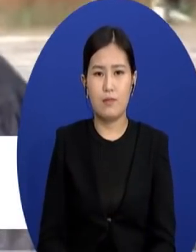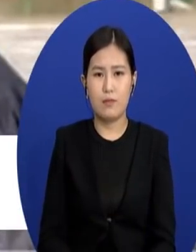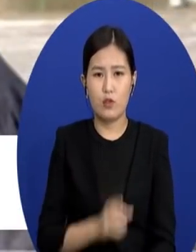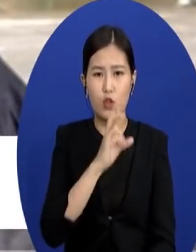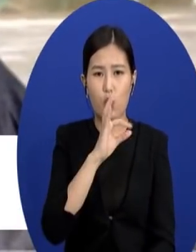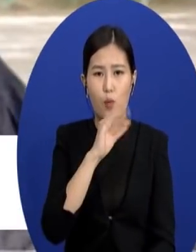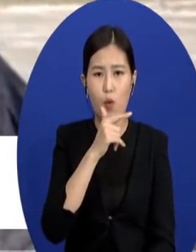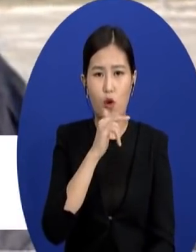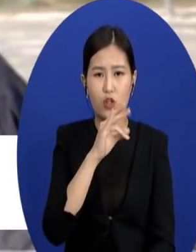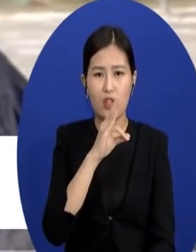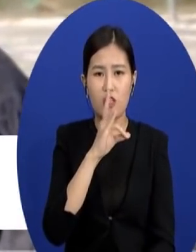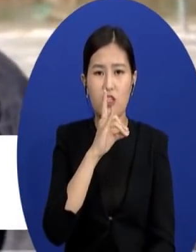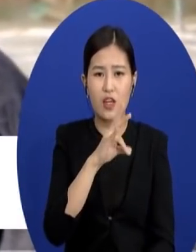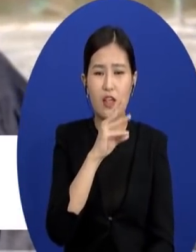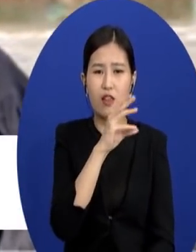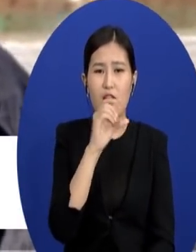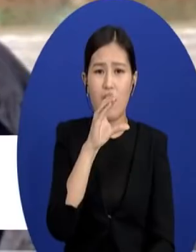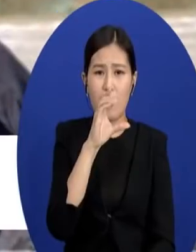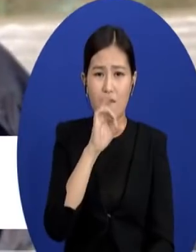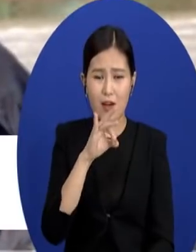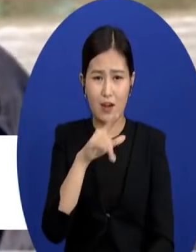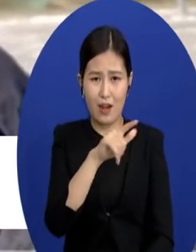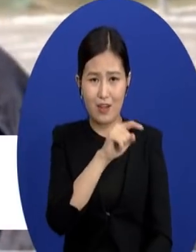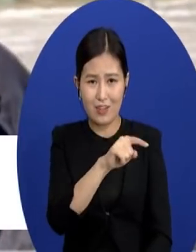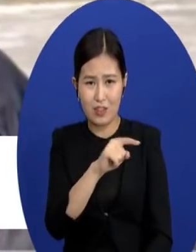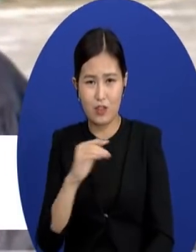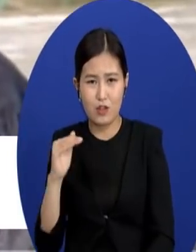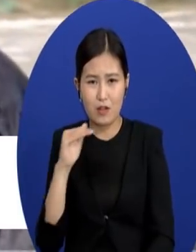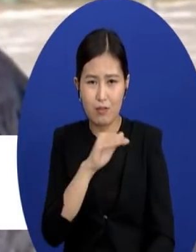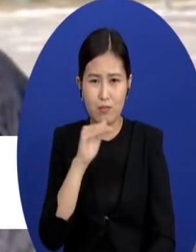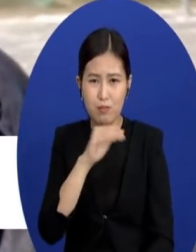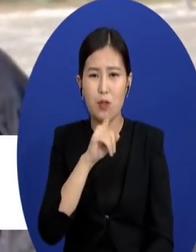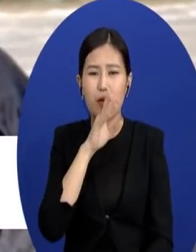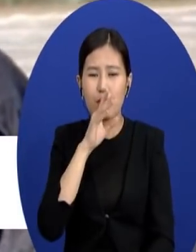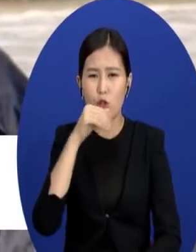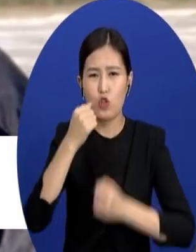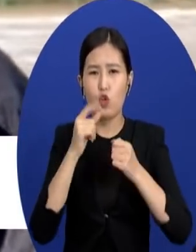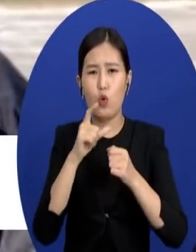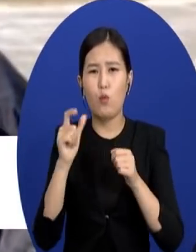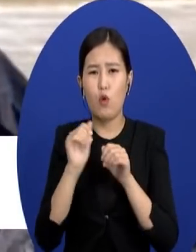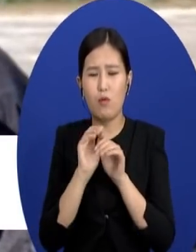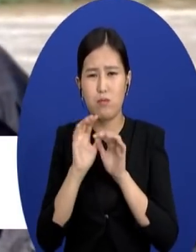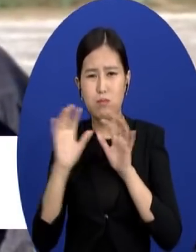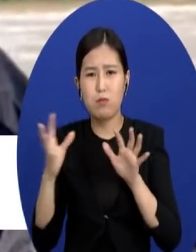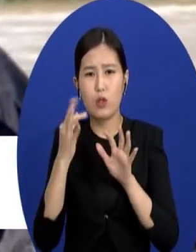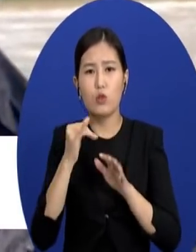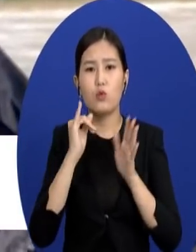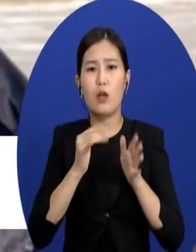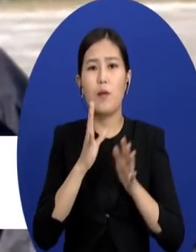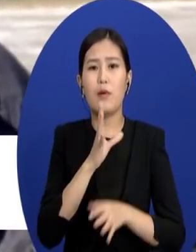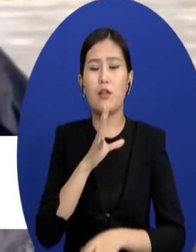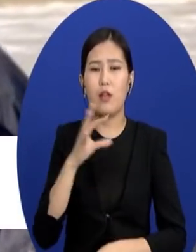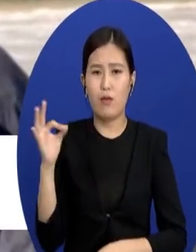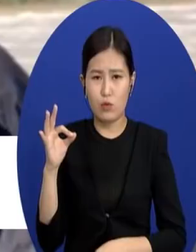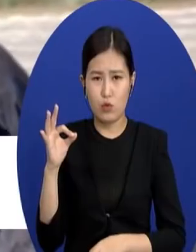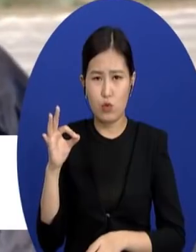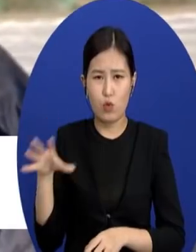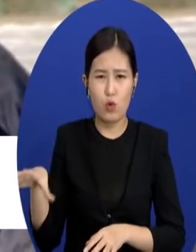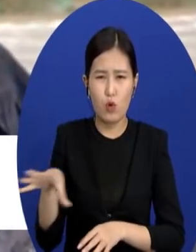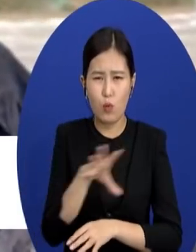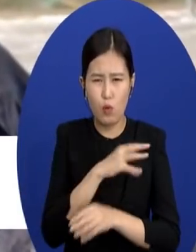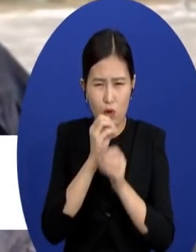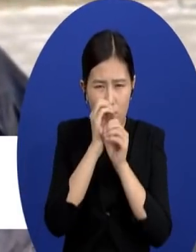буюу яг энэ хилийн орчимд ажиллаж байгаа жолоочдыг нэг 6500 орчим хүнийг PCR онцлогоонд